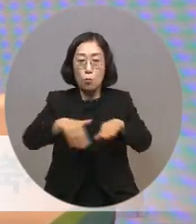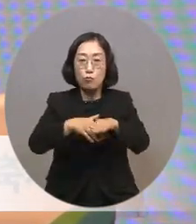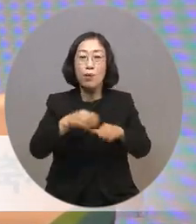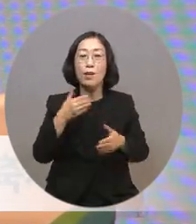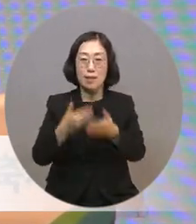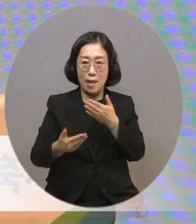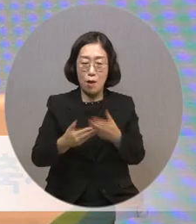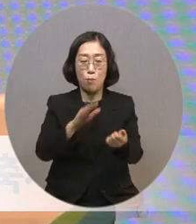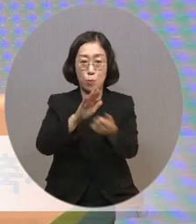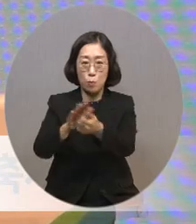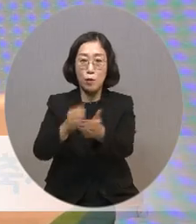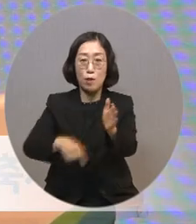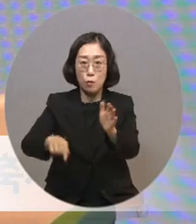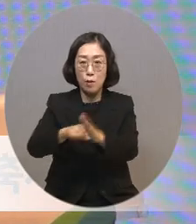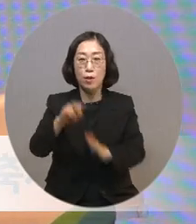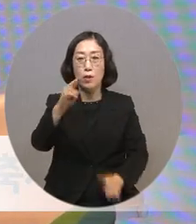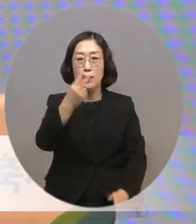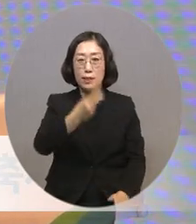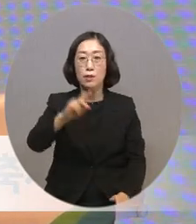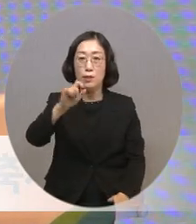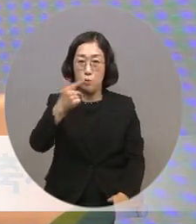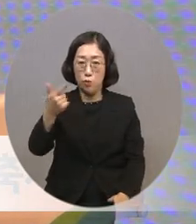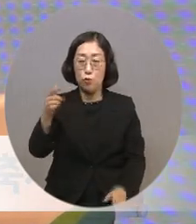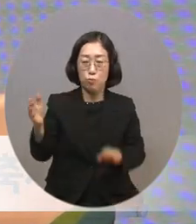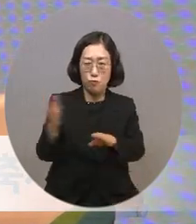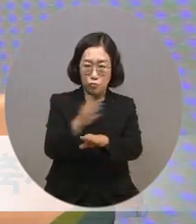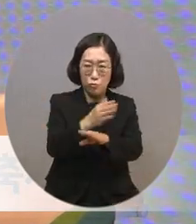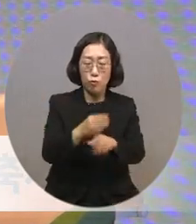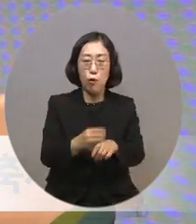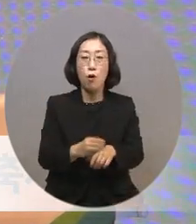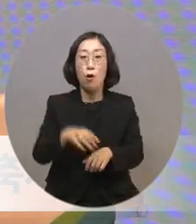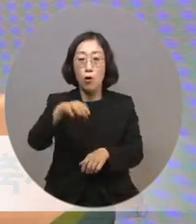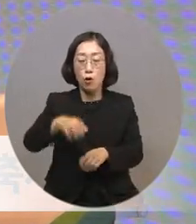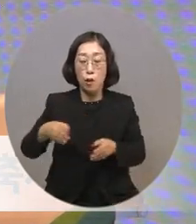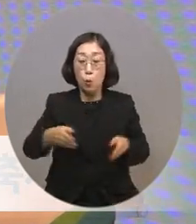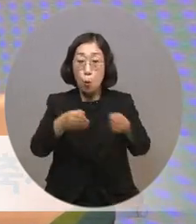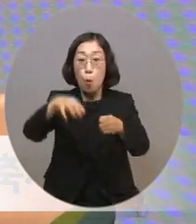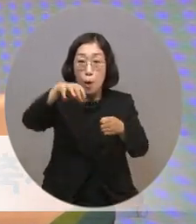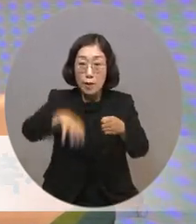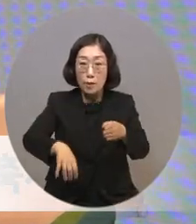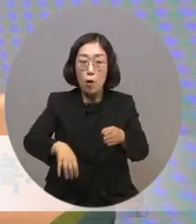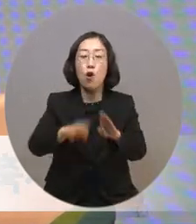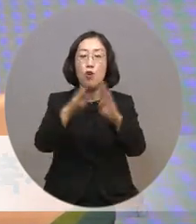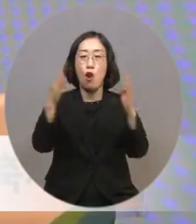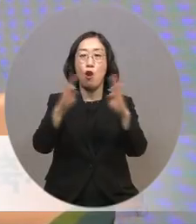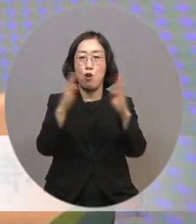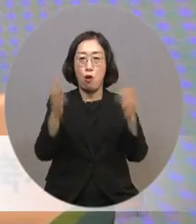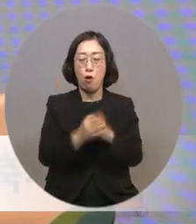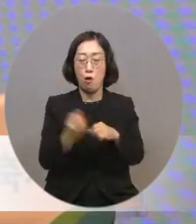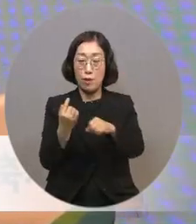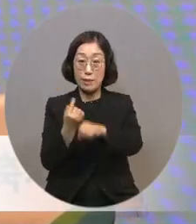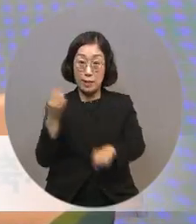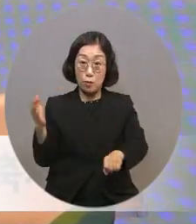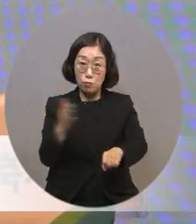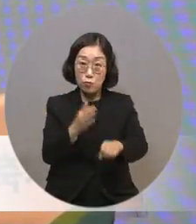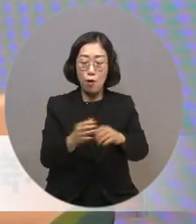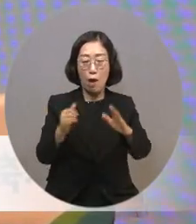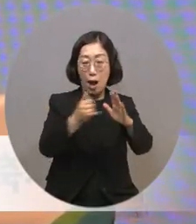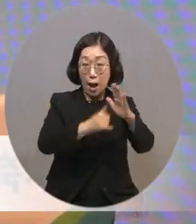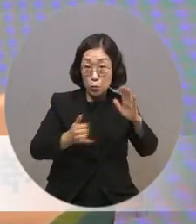드리고자 2016년부터 진행된 도단위 행사인데요. 작년부터는 가족분들을 좀 더 가까이 만나기